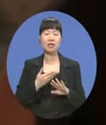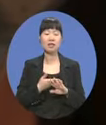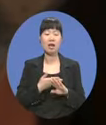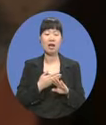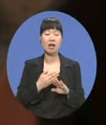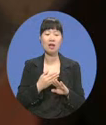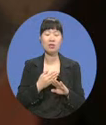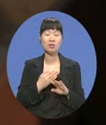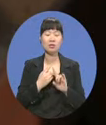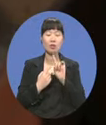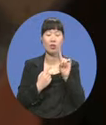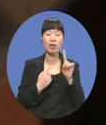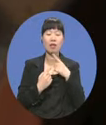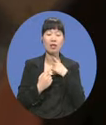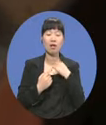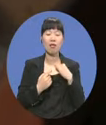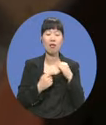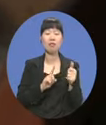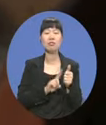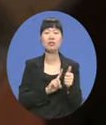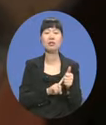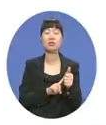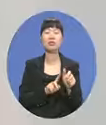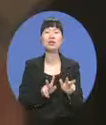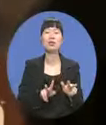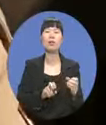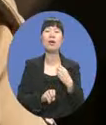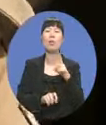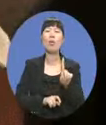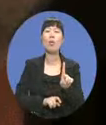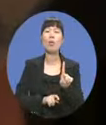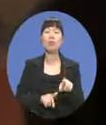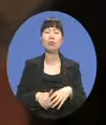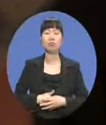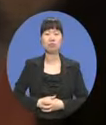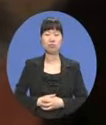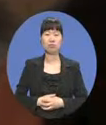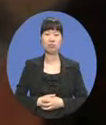딴소리를 했던 미르, 이번에는 뭐라고 대답할까요?